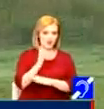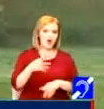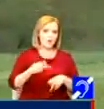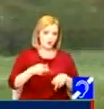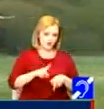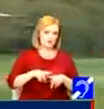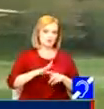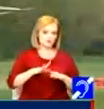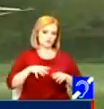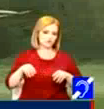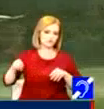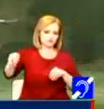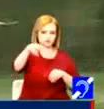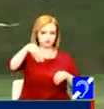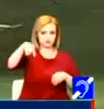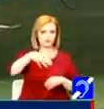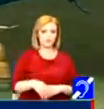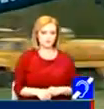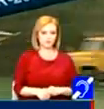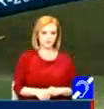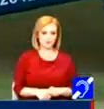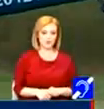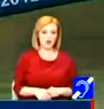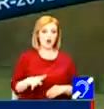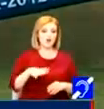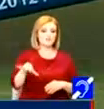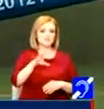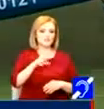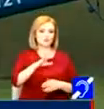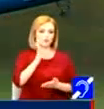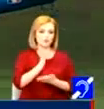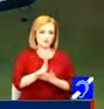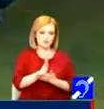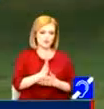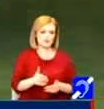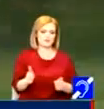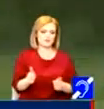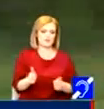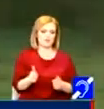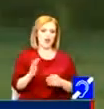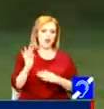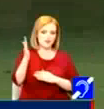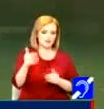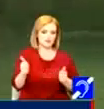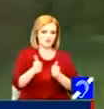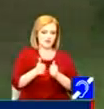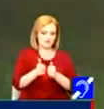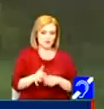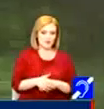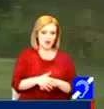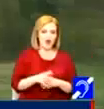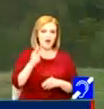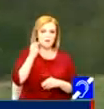albine la o distanță de 10 km de zonele prelucrate. De asemenea, și populația ar trebui să evite plimbările prin păduri în această